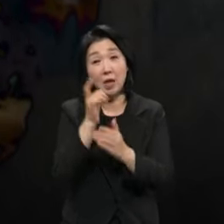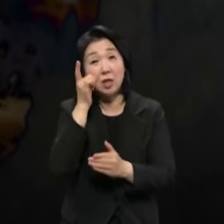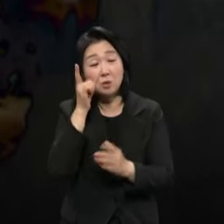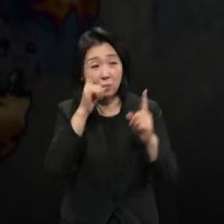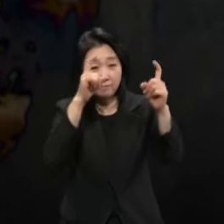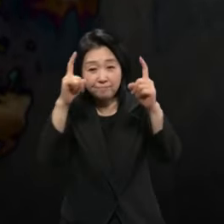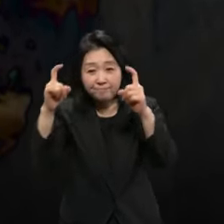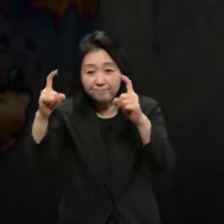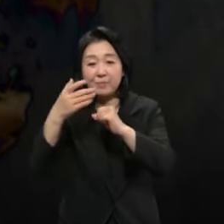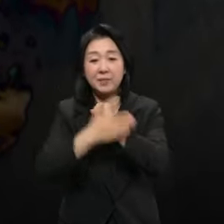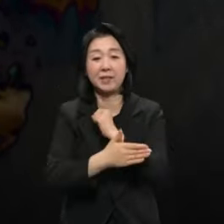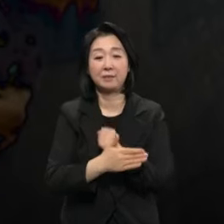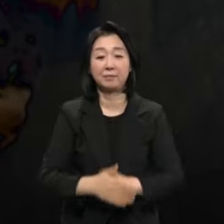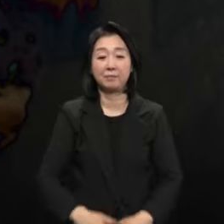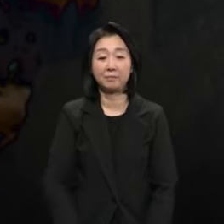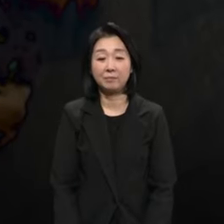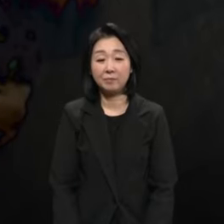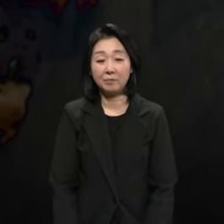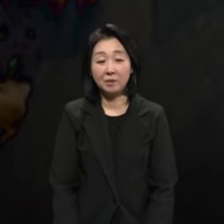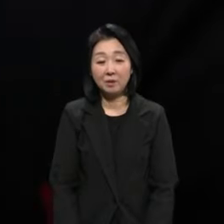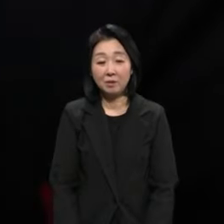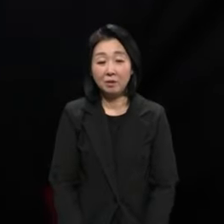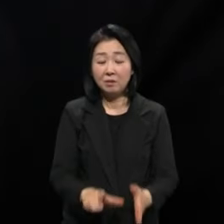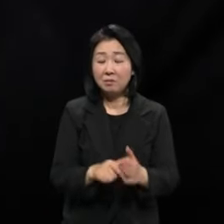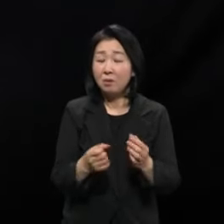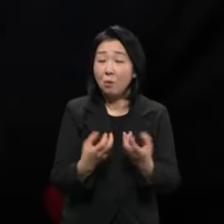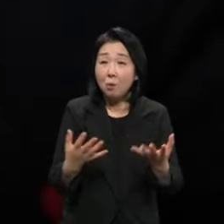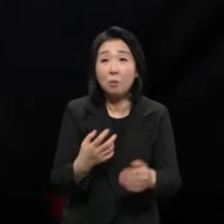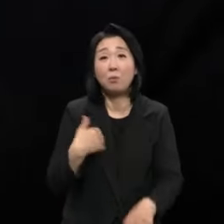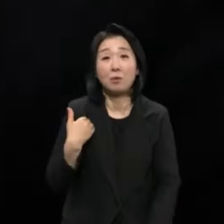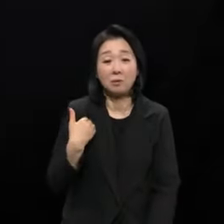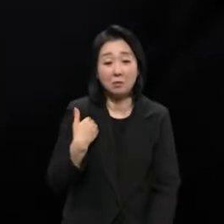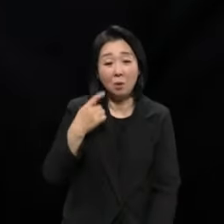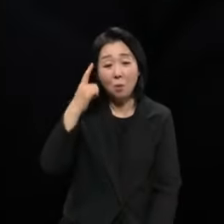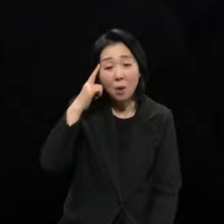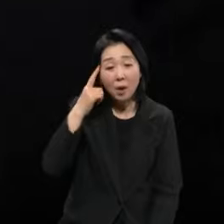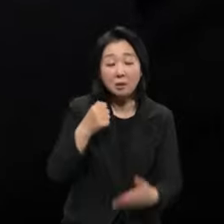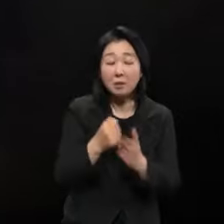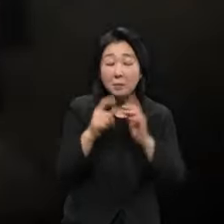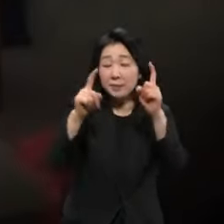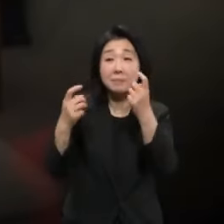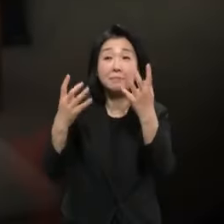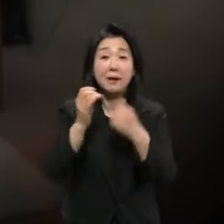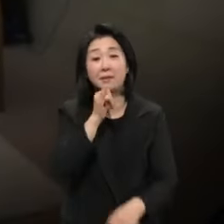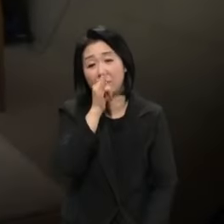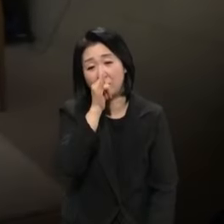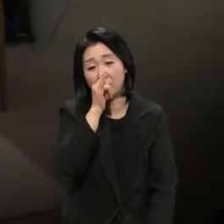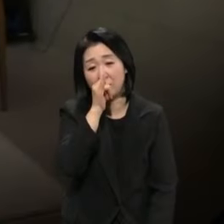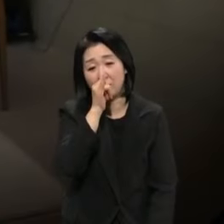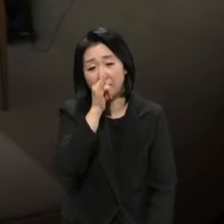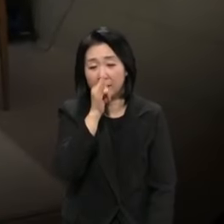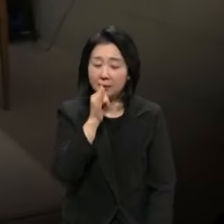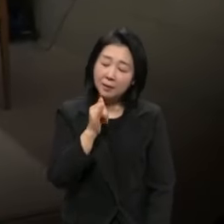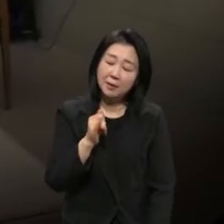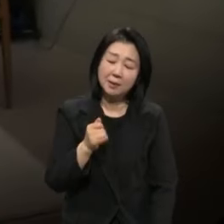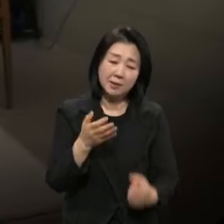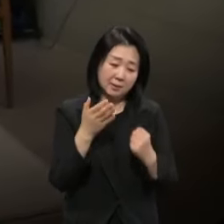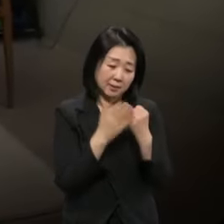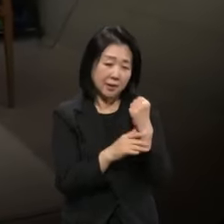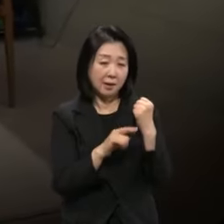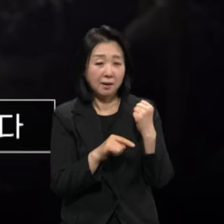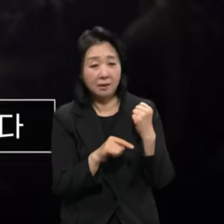찍은 장면들입니다. 어떻게 간지도 모르겠어. 그러니까 사진을 많이 찍는 거거든요. 근데 그게